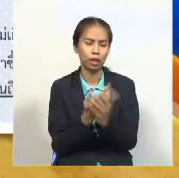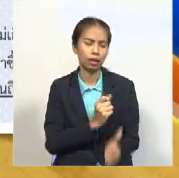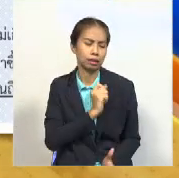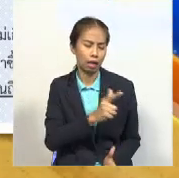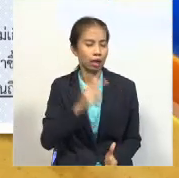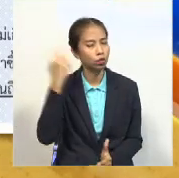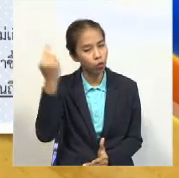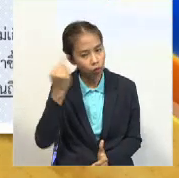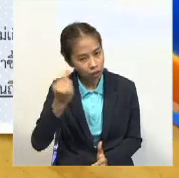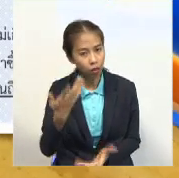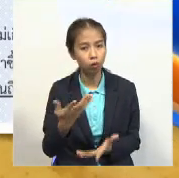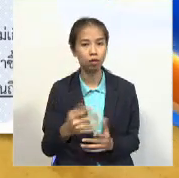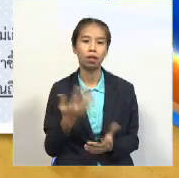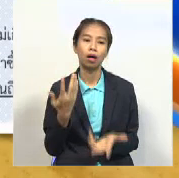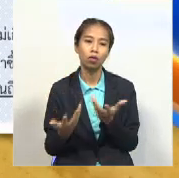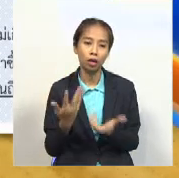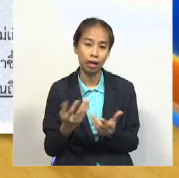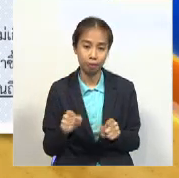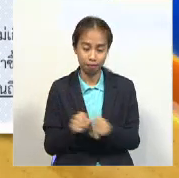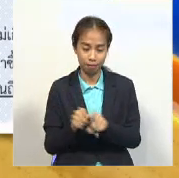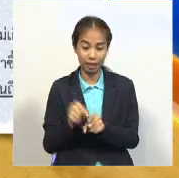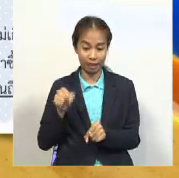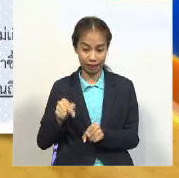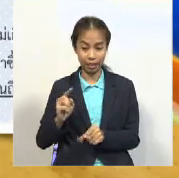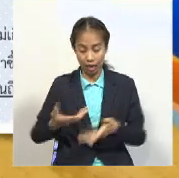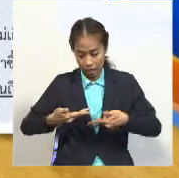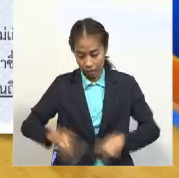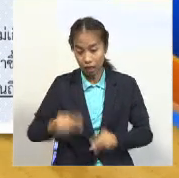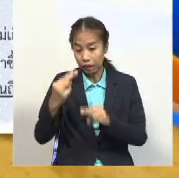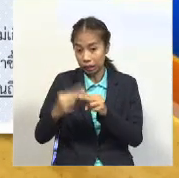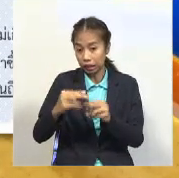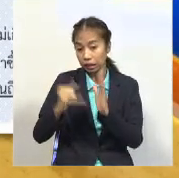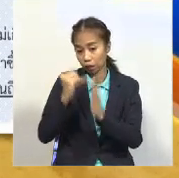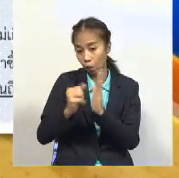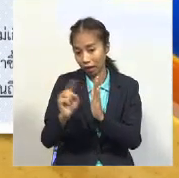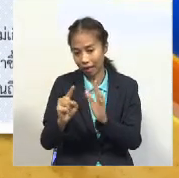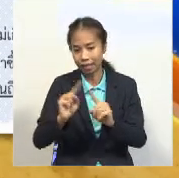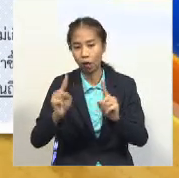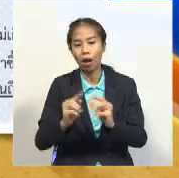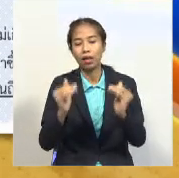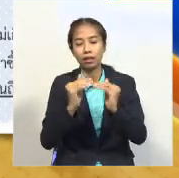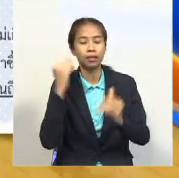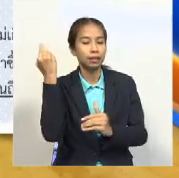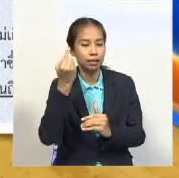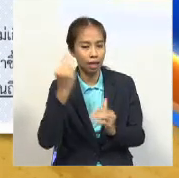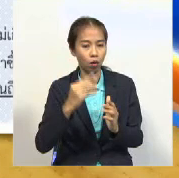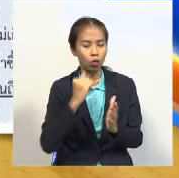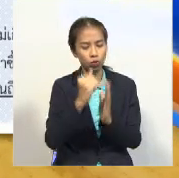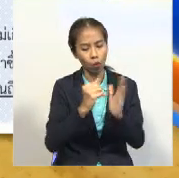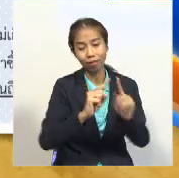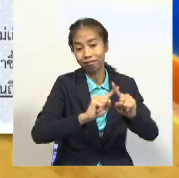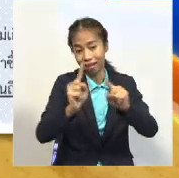ายโดยจะต้องเที่ยวในจังหวัดที่ตนเองไม่ได้มีชื่ออยู่ในทะเบียนบ้านนะคะสามารถไปเริ่มใช้สิทธิ์เที่ยวได้ตั้งแต่